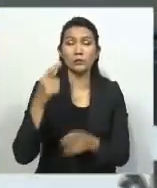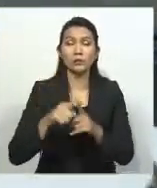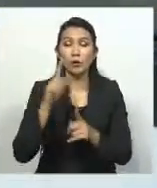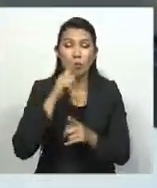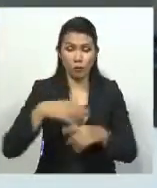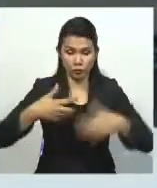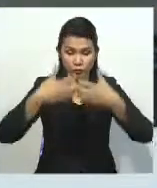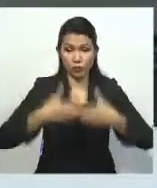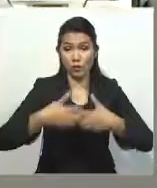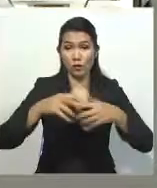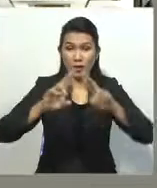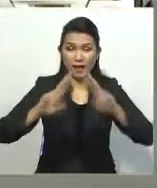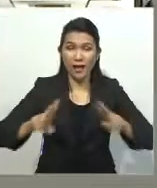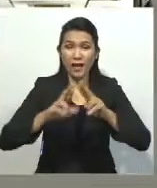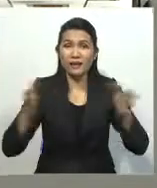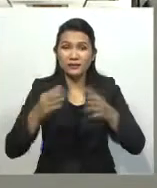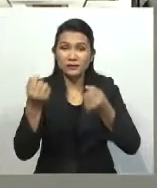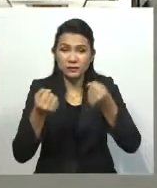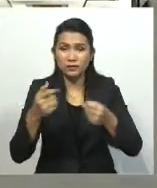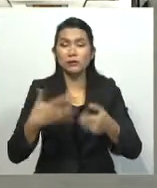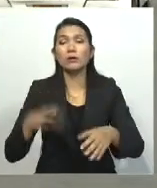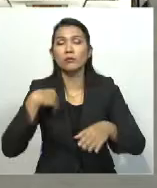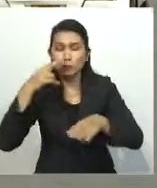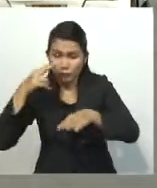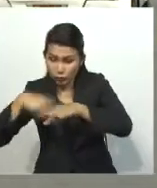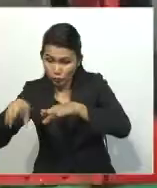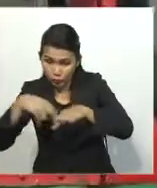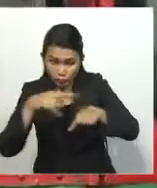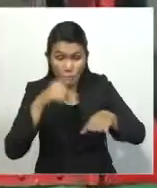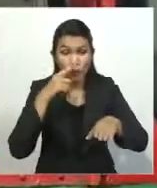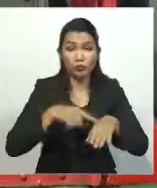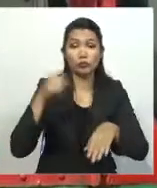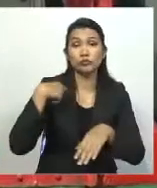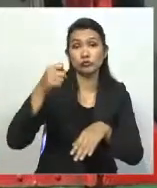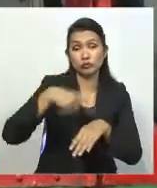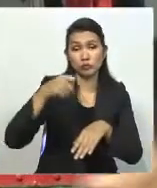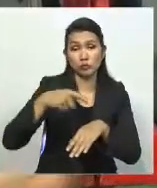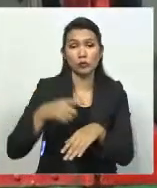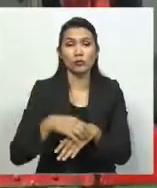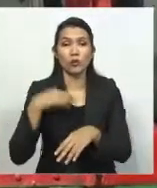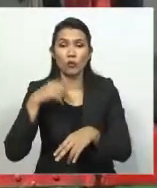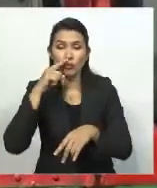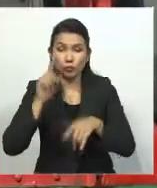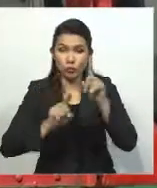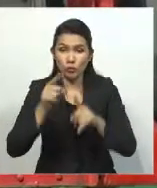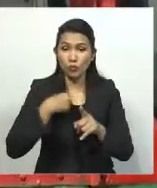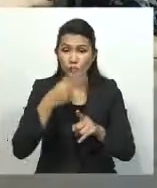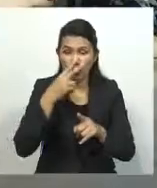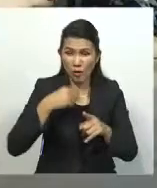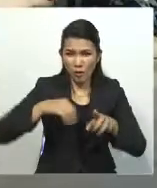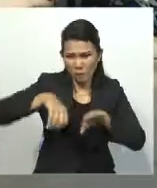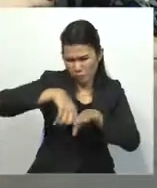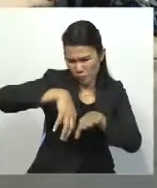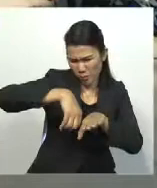ขตการเดินรถที่5พร้อมตรวจเยี่ยมการซ่อมบำรุงรักษารถโดยสารและการตรวจวัดค่าควันด